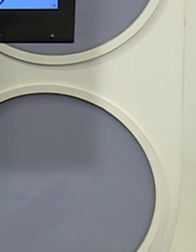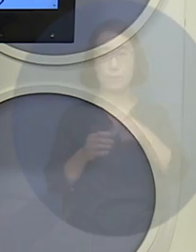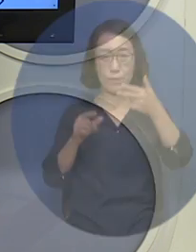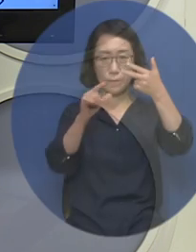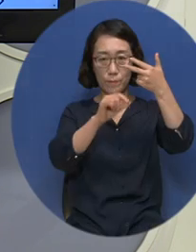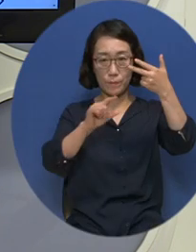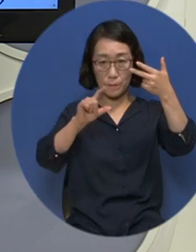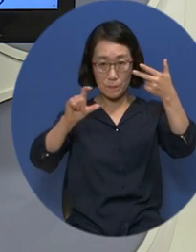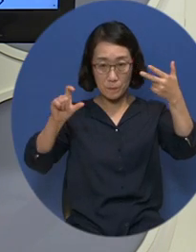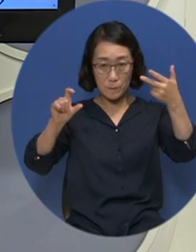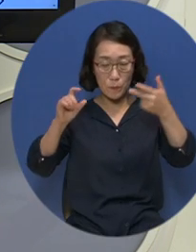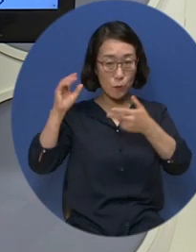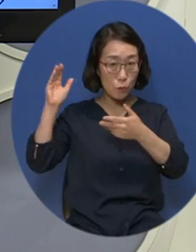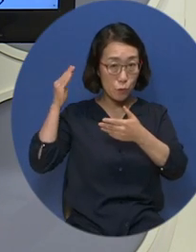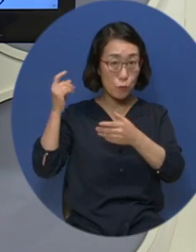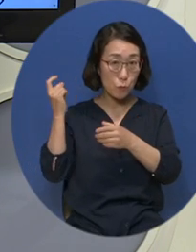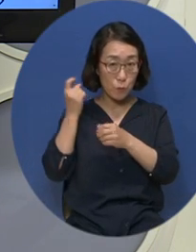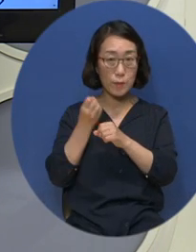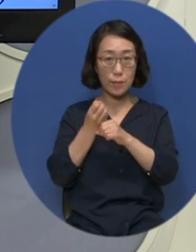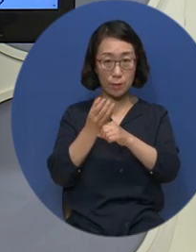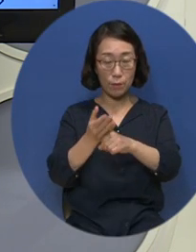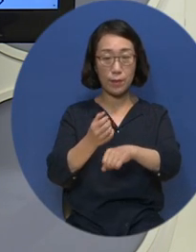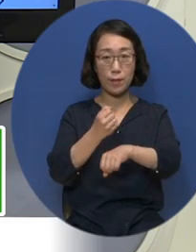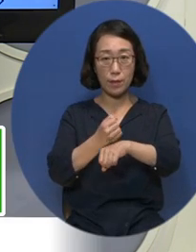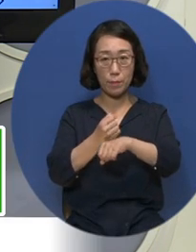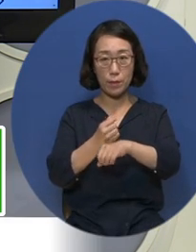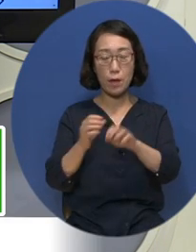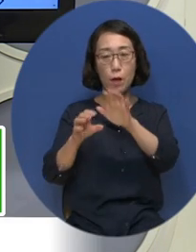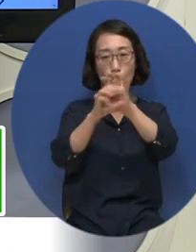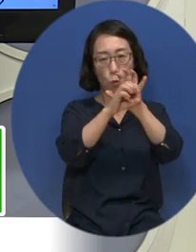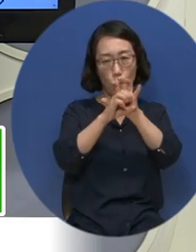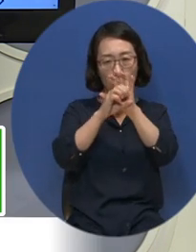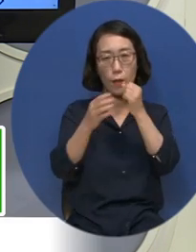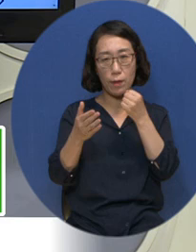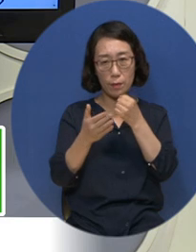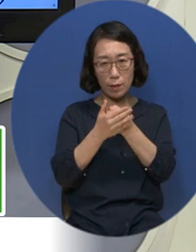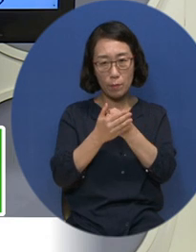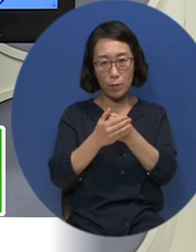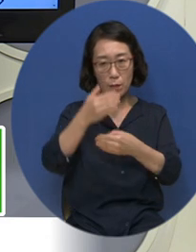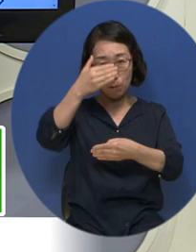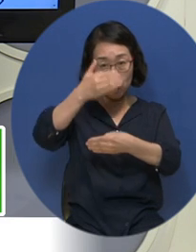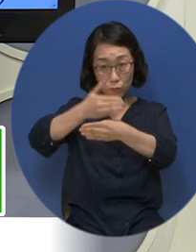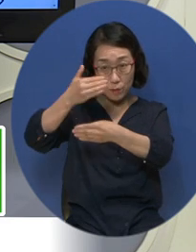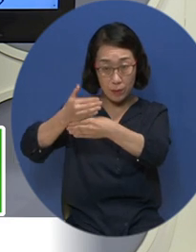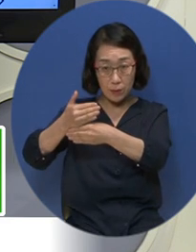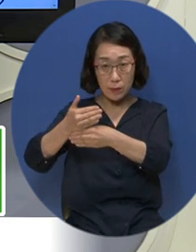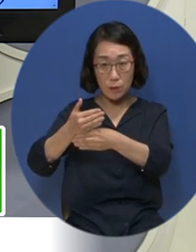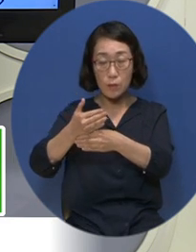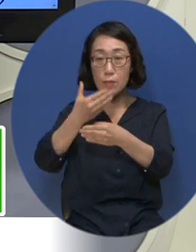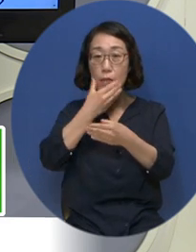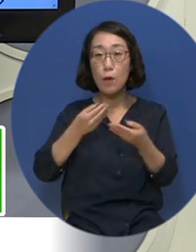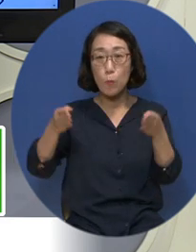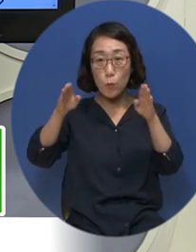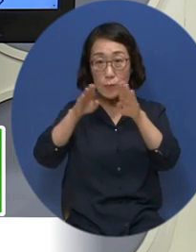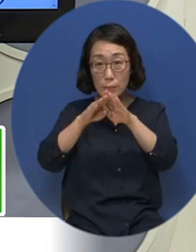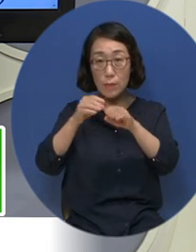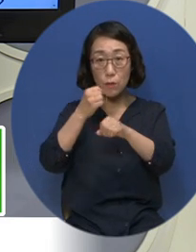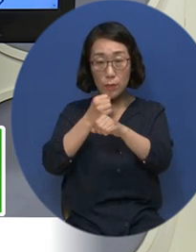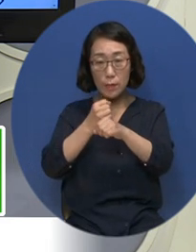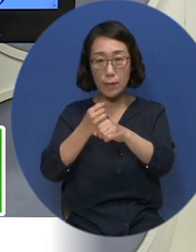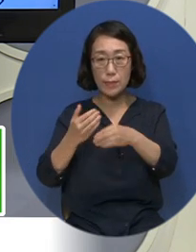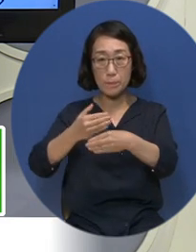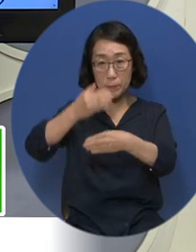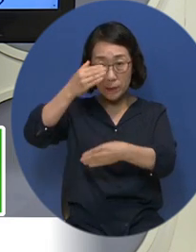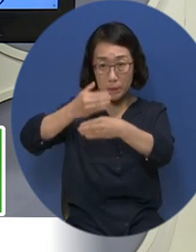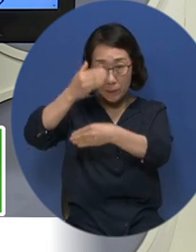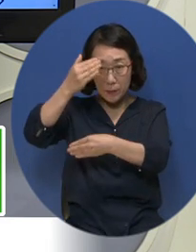7월 15일 만만한 있습니다 코로 날 그로 인해 문을 닫았던 사회복지 이용 시설 운영이 재게 됩니다 지난